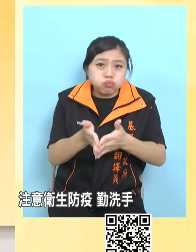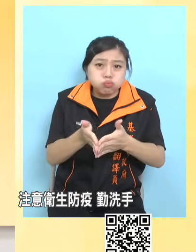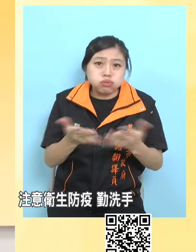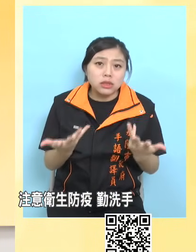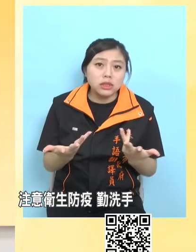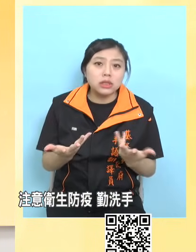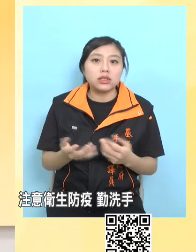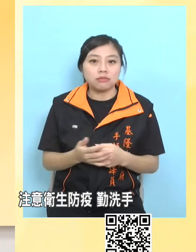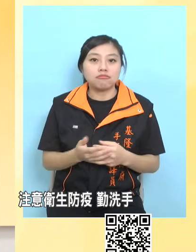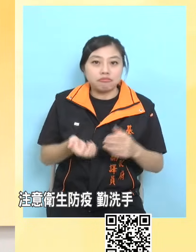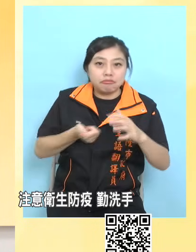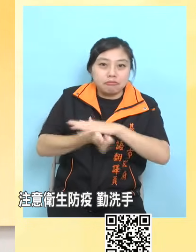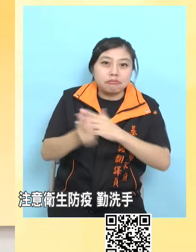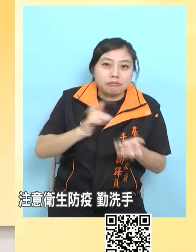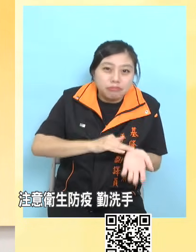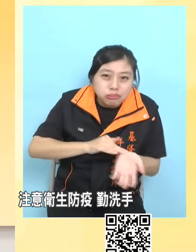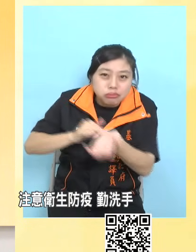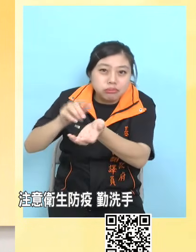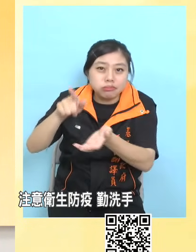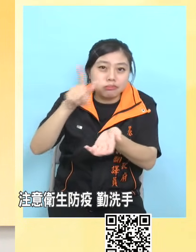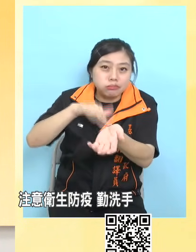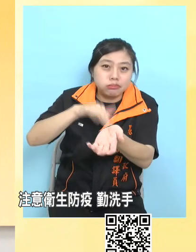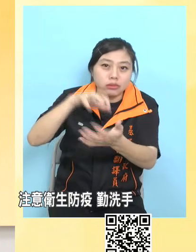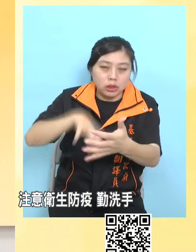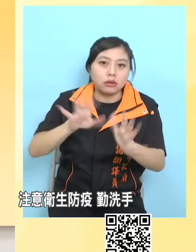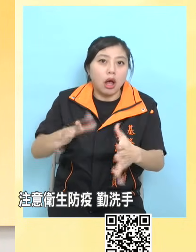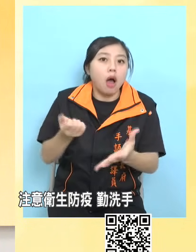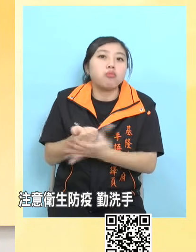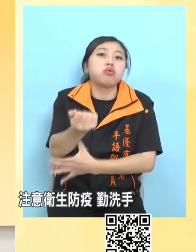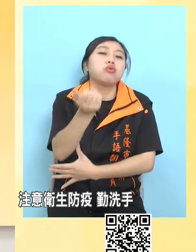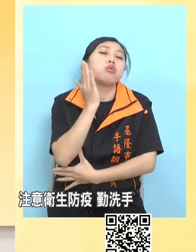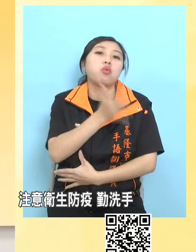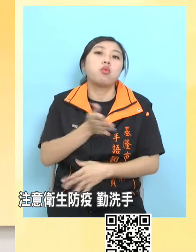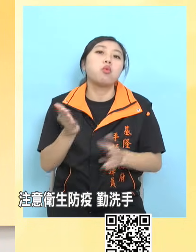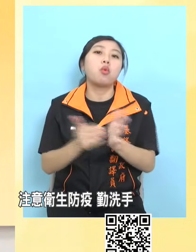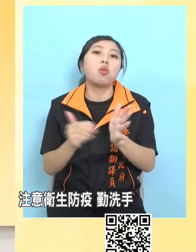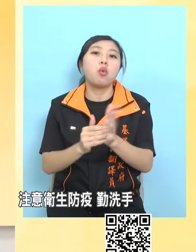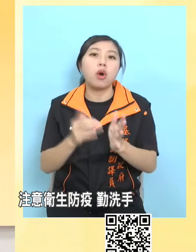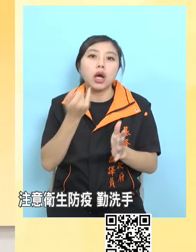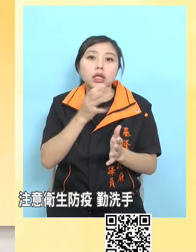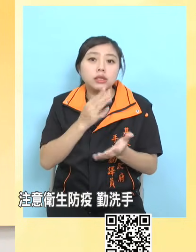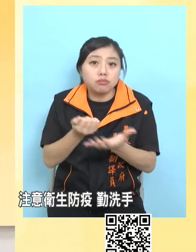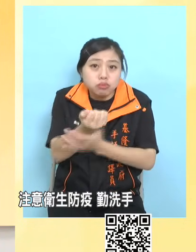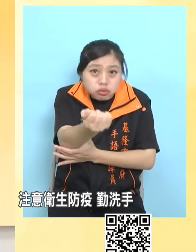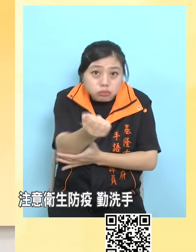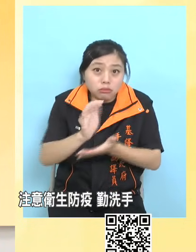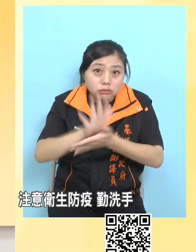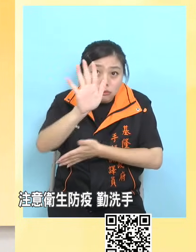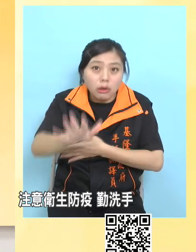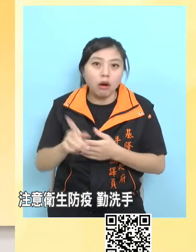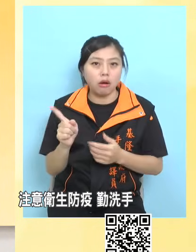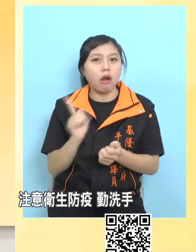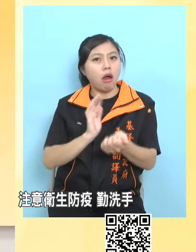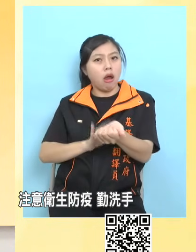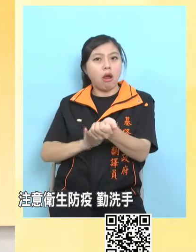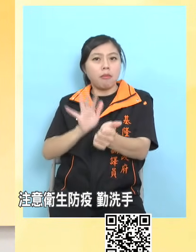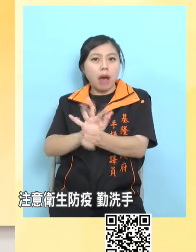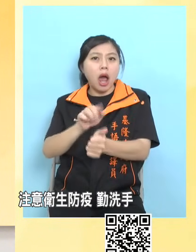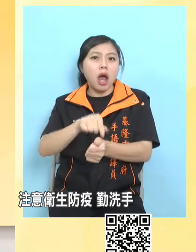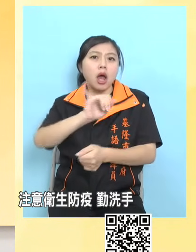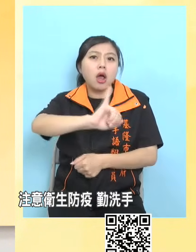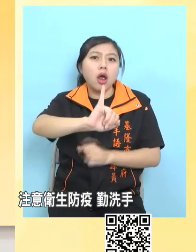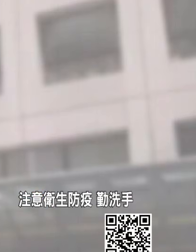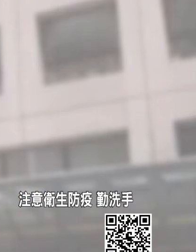以入院。那目前已经顺利生产哈，那是在生产完之后，那医院进行采